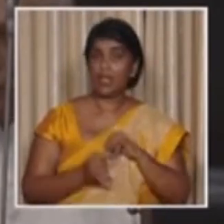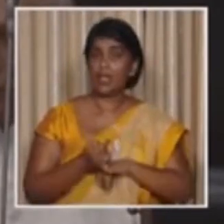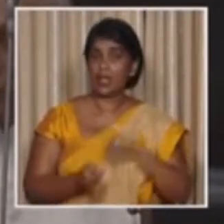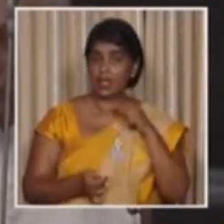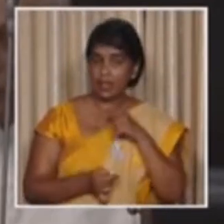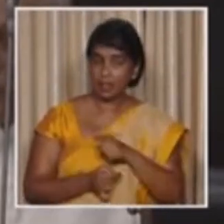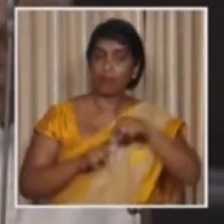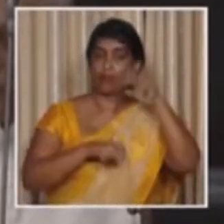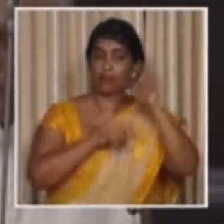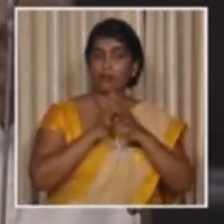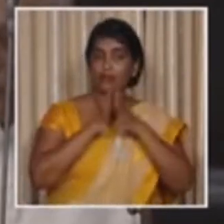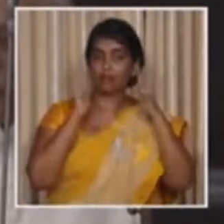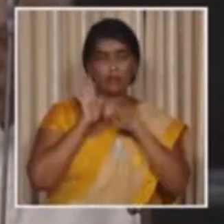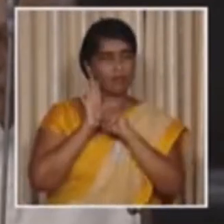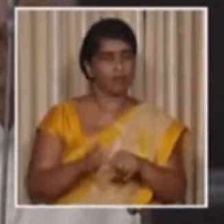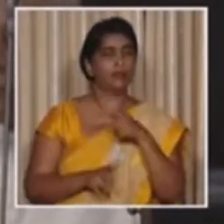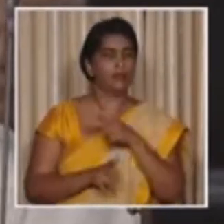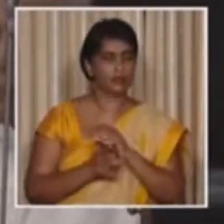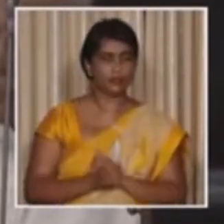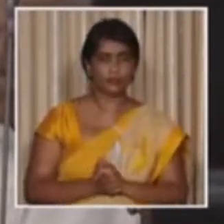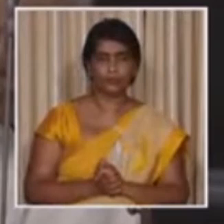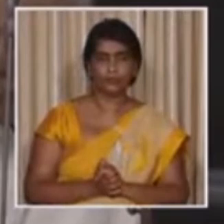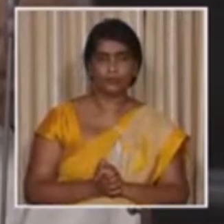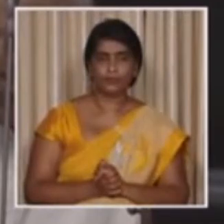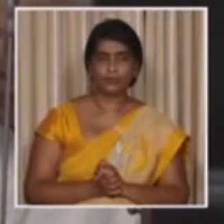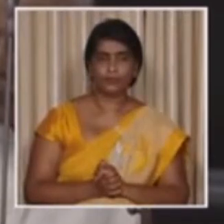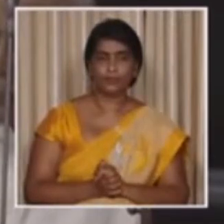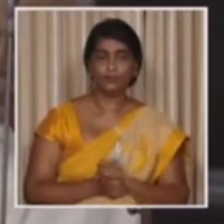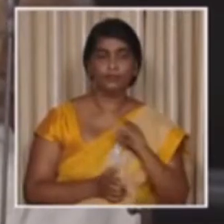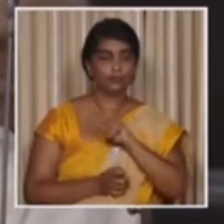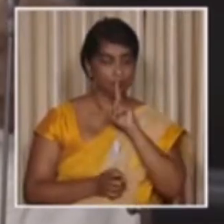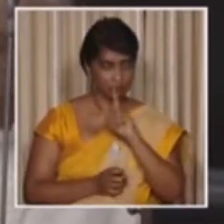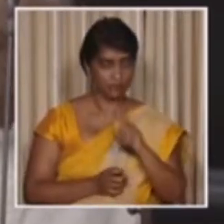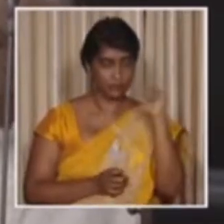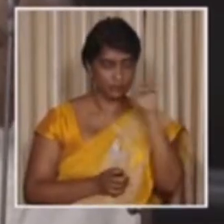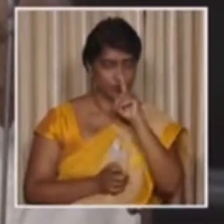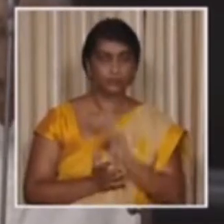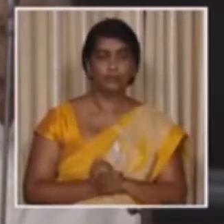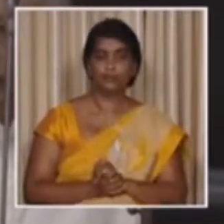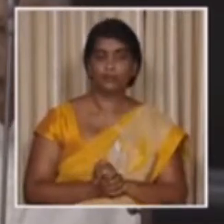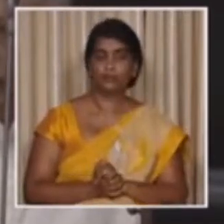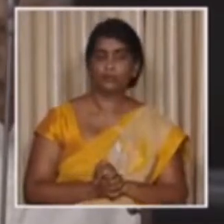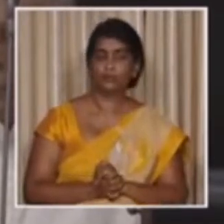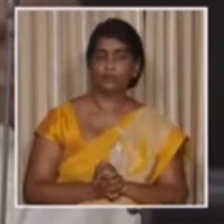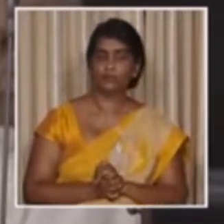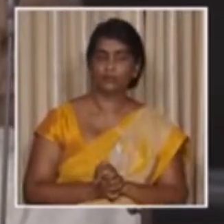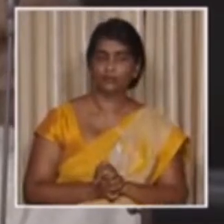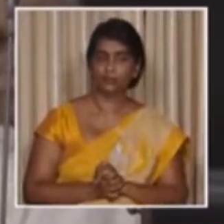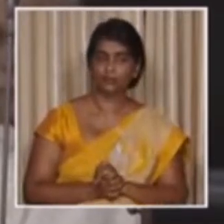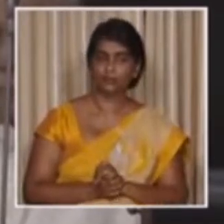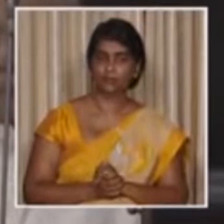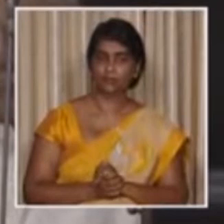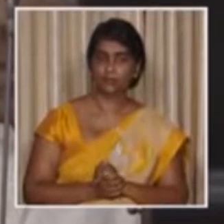ලේකම්තුමා ඇතුළු අනික් අයට විශාල අසාධාරණයක් සිදු වෙනවා මේ කියලා තියෙන ඉස්සෙල්ලම the commission has been informed by the secretary